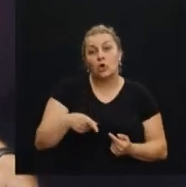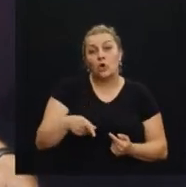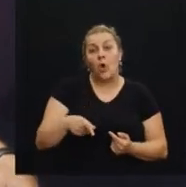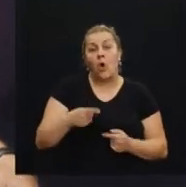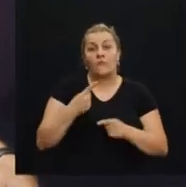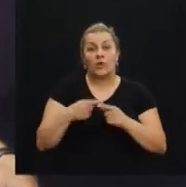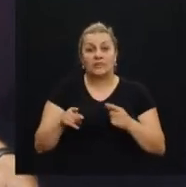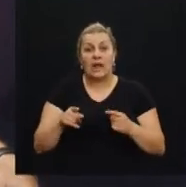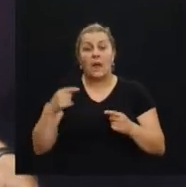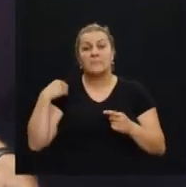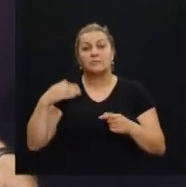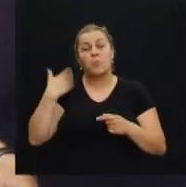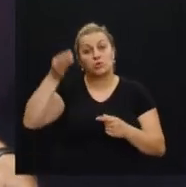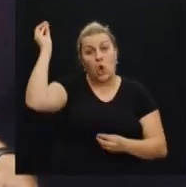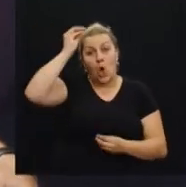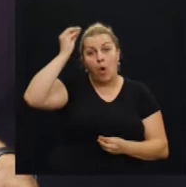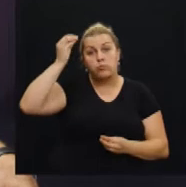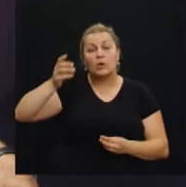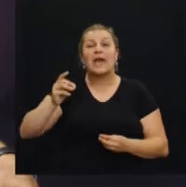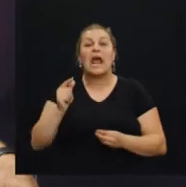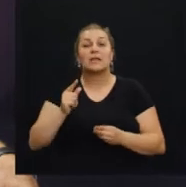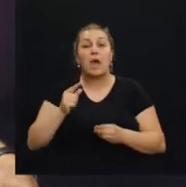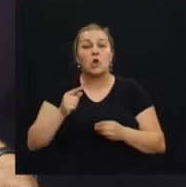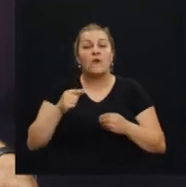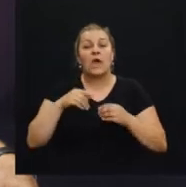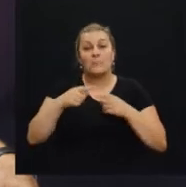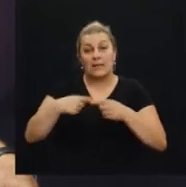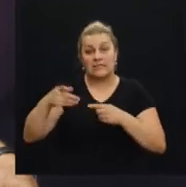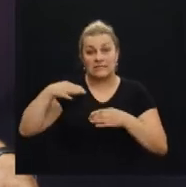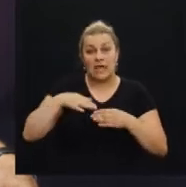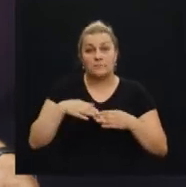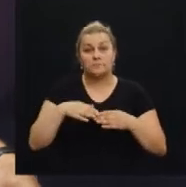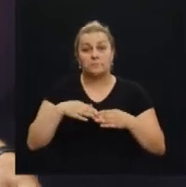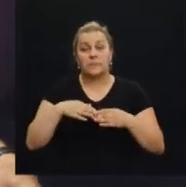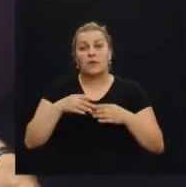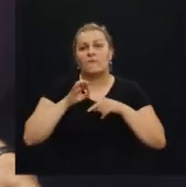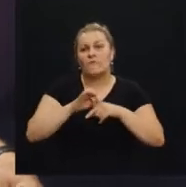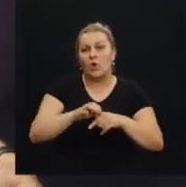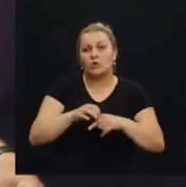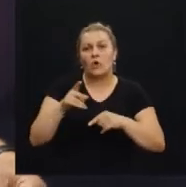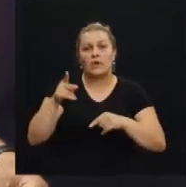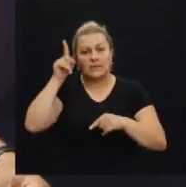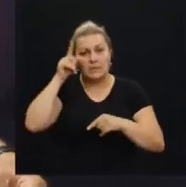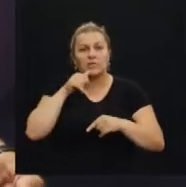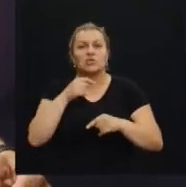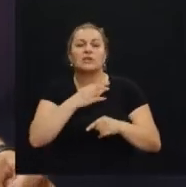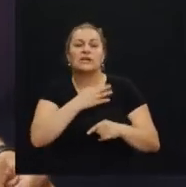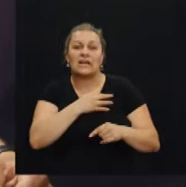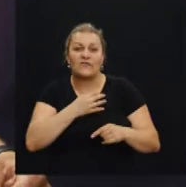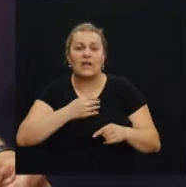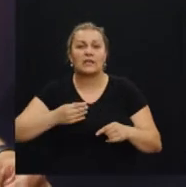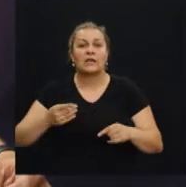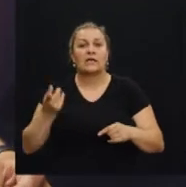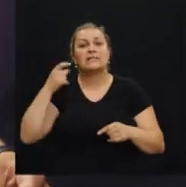smo poslije obuke u Radmanoj Mlinici koju nam je vodio Kurt Njemac i Vlado Hrvat